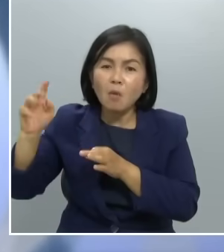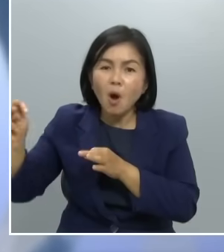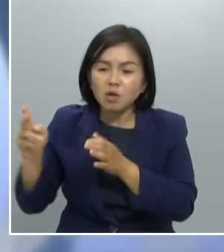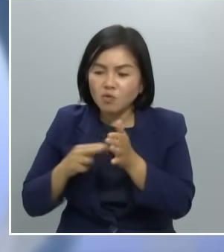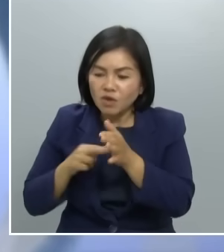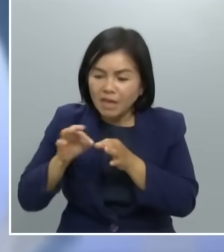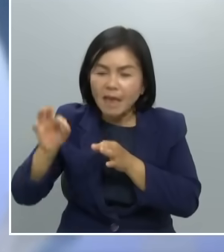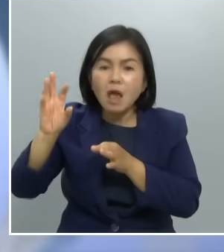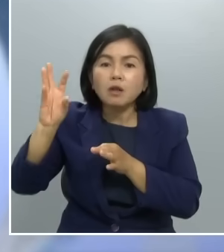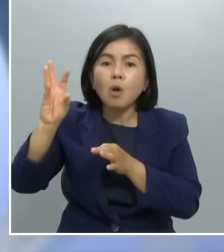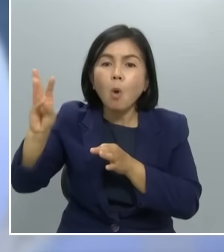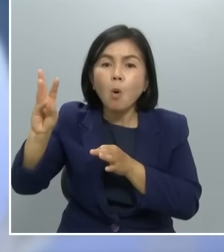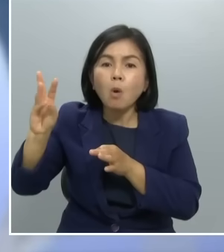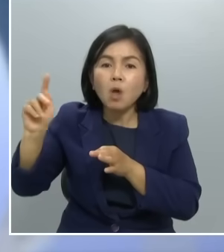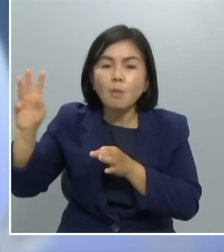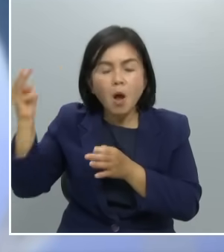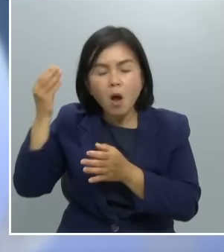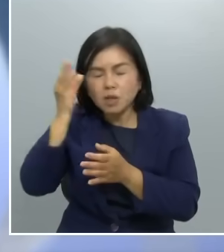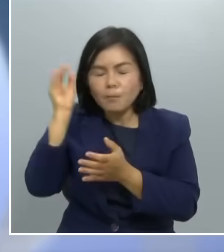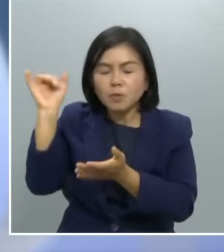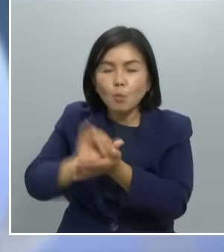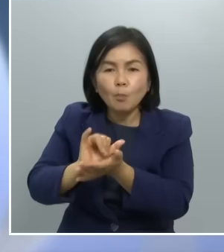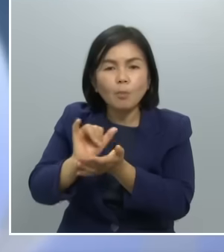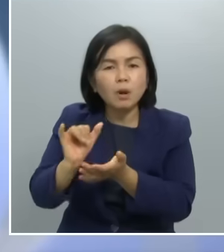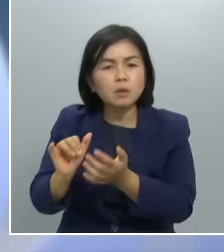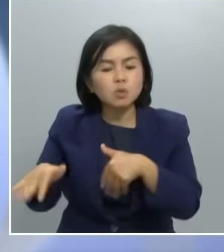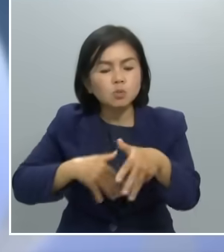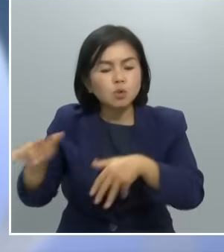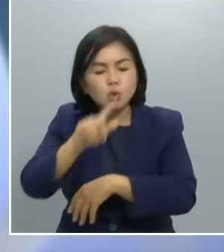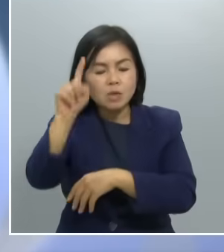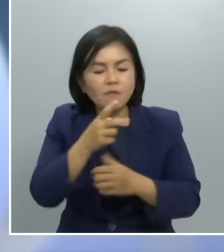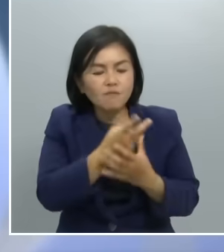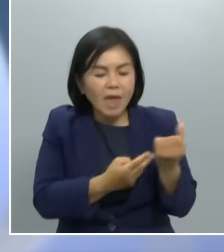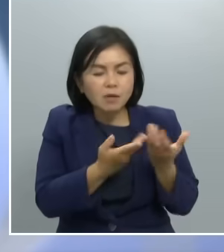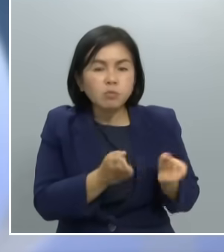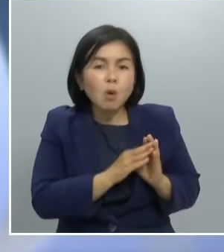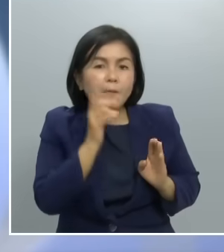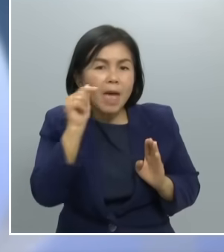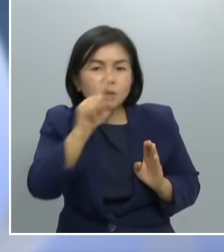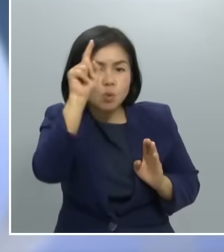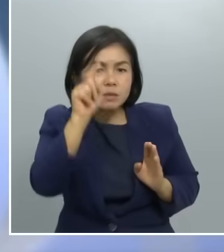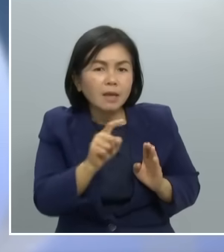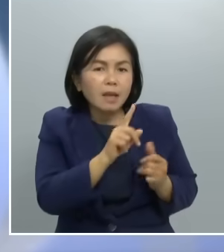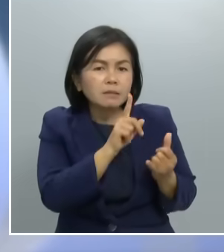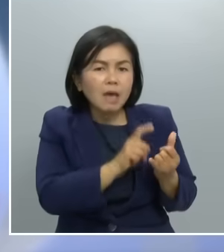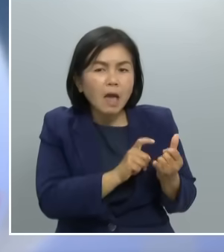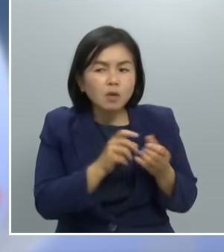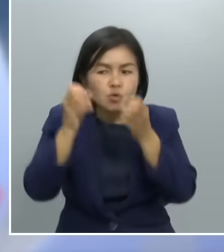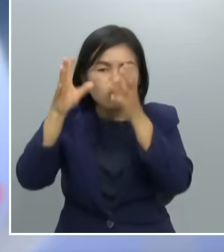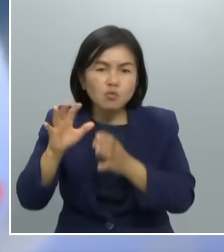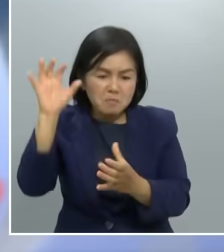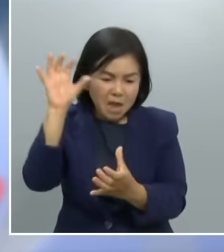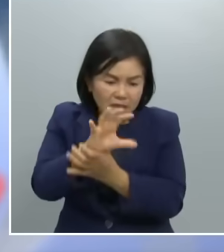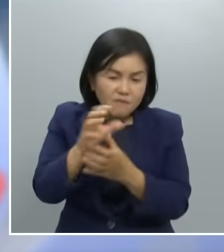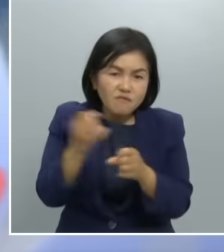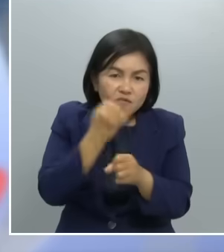ล้มนะฮะแต่ที่คนคาใจคือทางฝั่งของแฟนทางฝั่งของแม่ของปกรณ์เนี่ยบอกเลยบอกว่าครูฝึกเนี่ยพอล้มเส